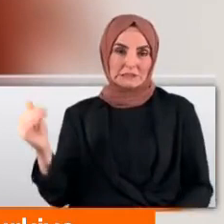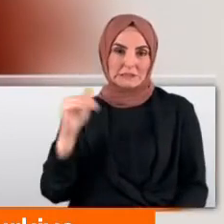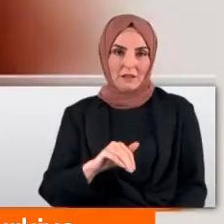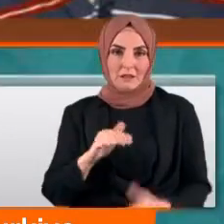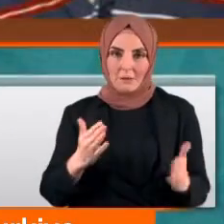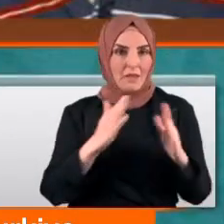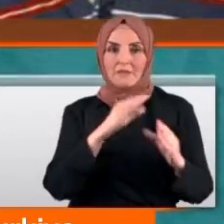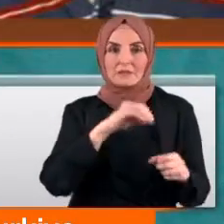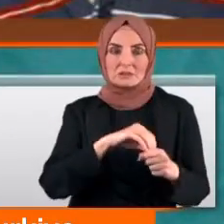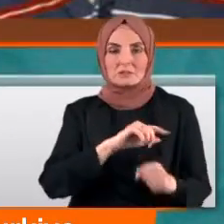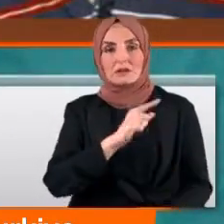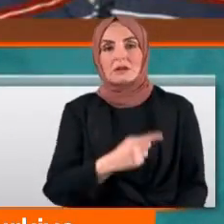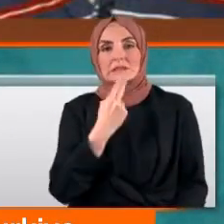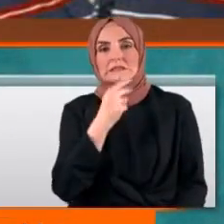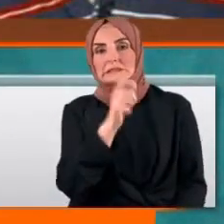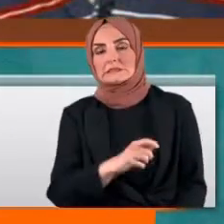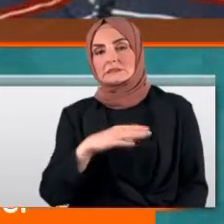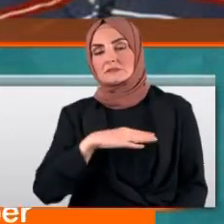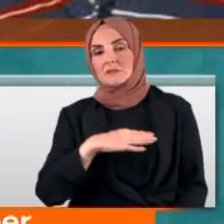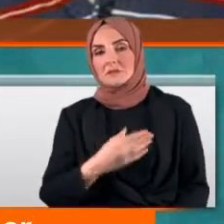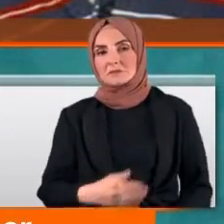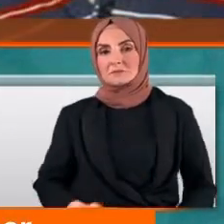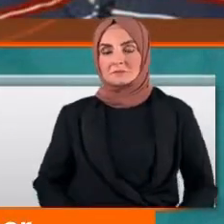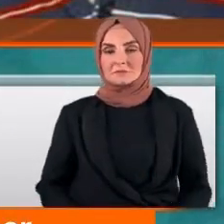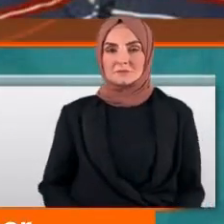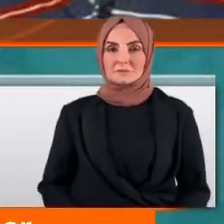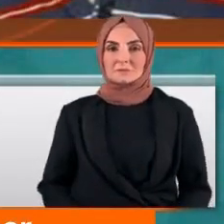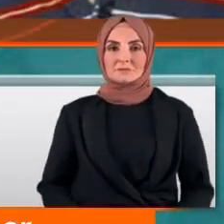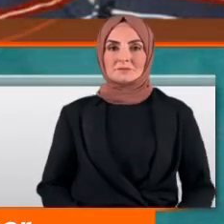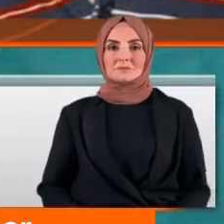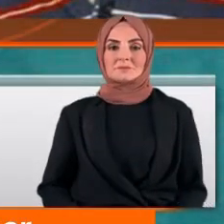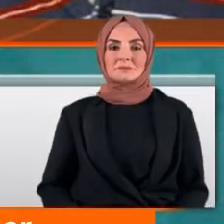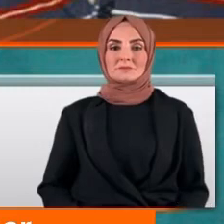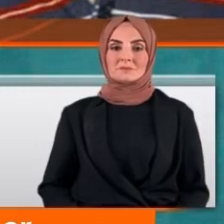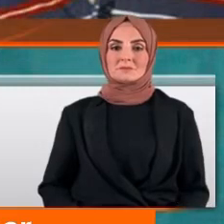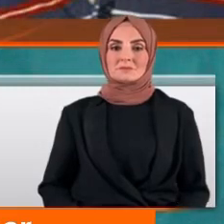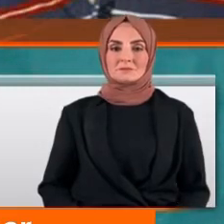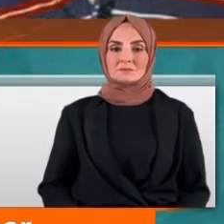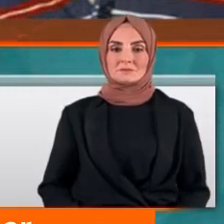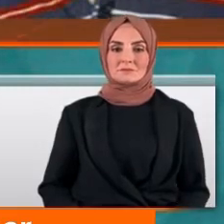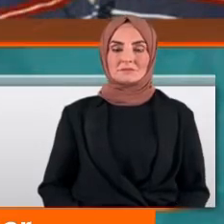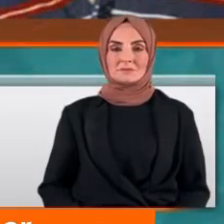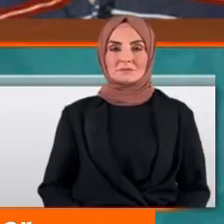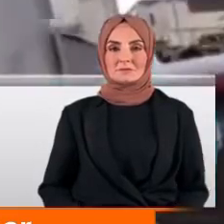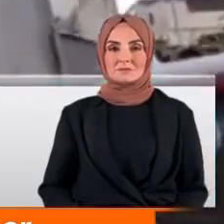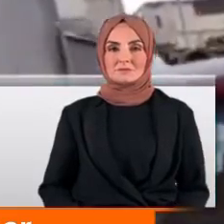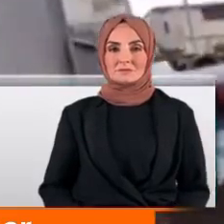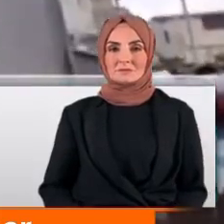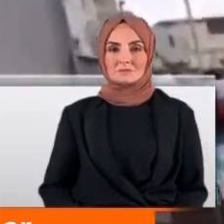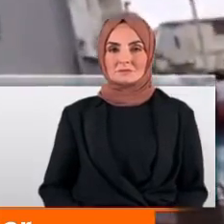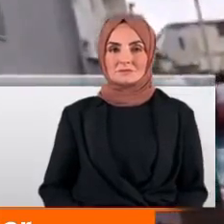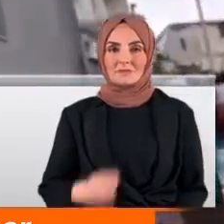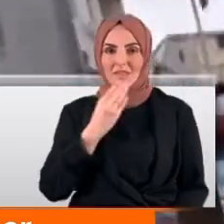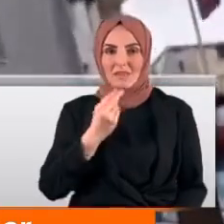Büşra vardı. Bıçaklayarak öldürmüş. Daha sonrasında boğmuş ve üzerine yorganı örterek ateşe vermiş. Genç